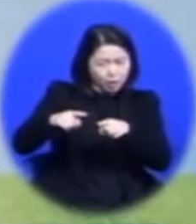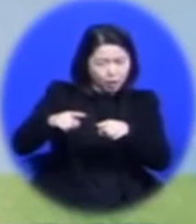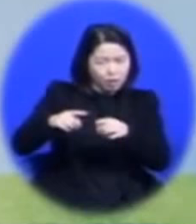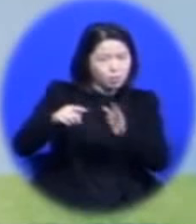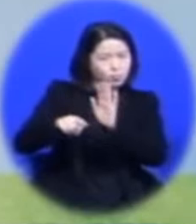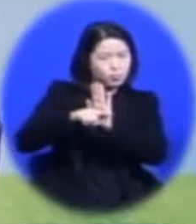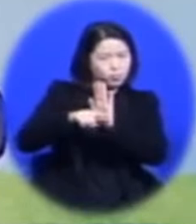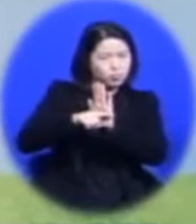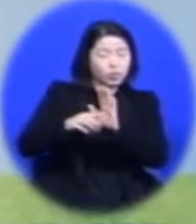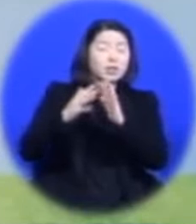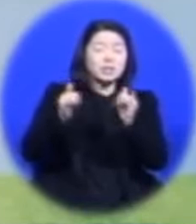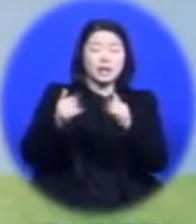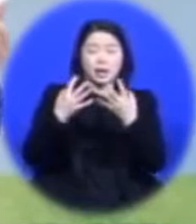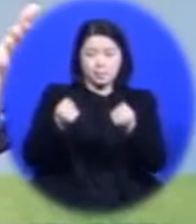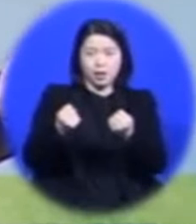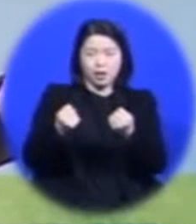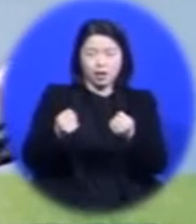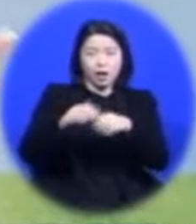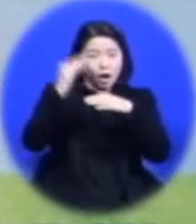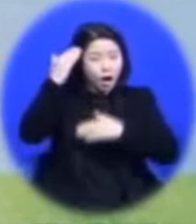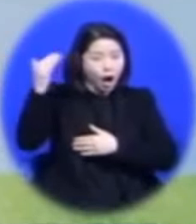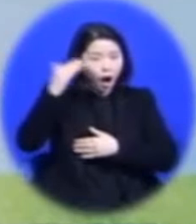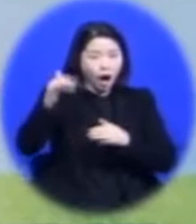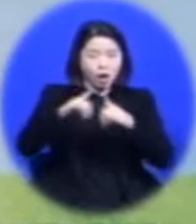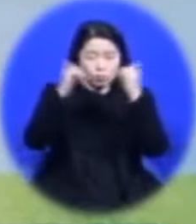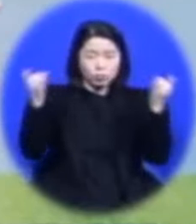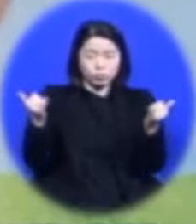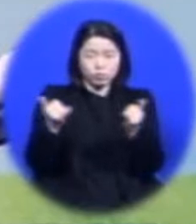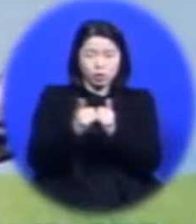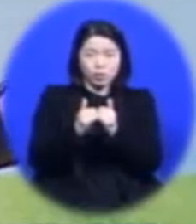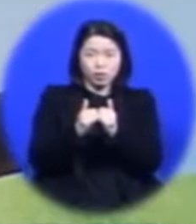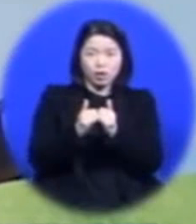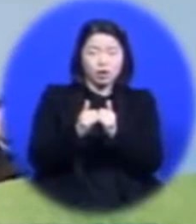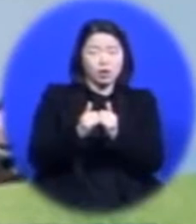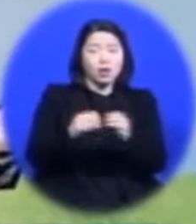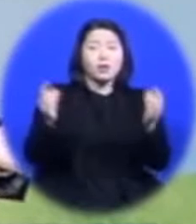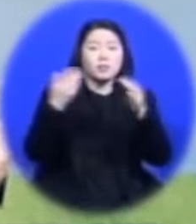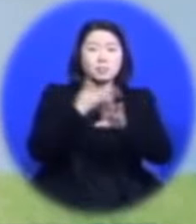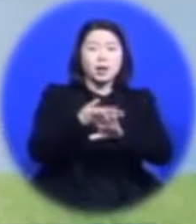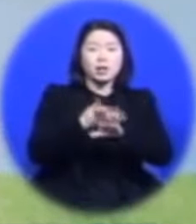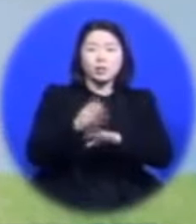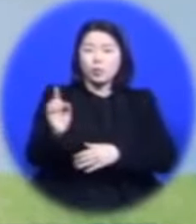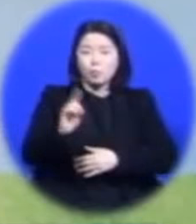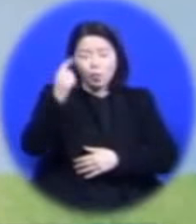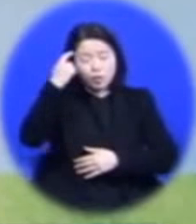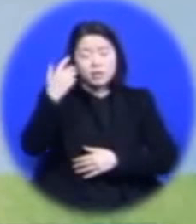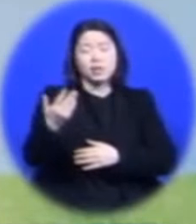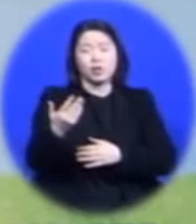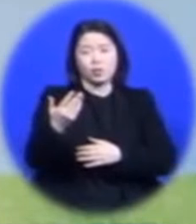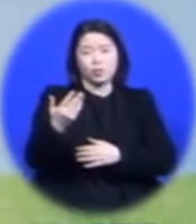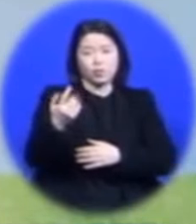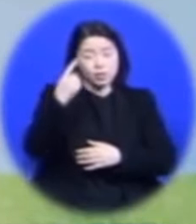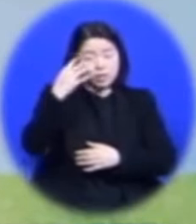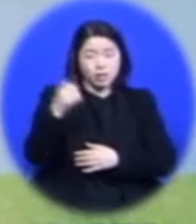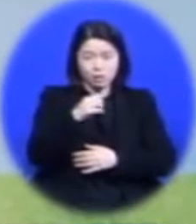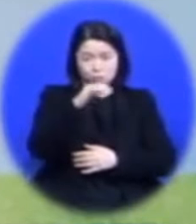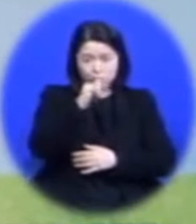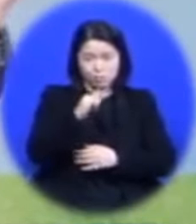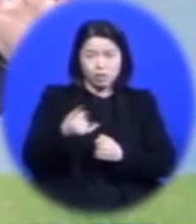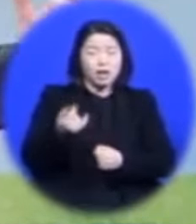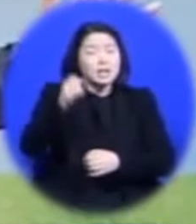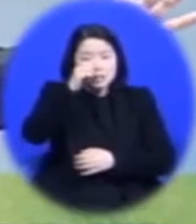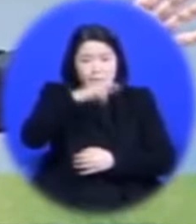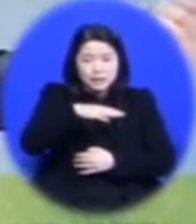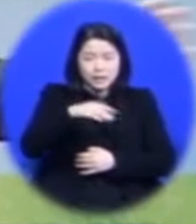왜 한국 사회가 교회가 부흥이 돼서 달라진게 별로 없다고 생각하기 때문이에요 그저